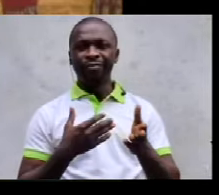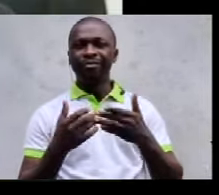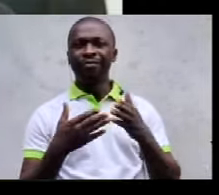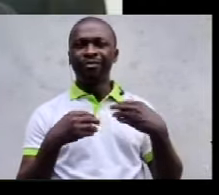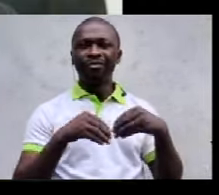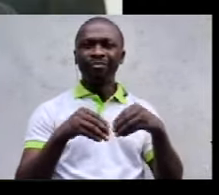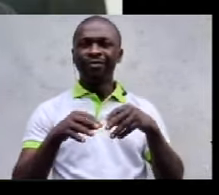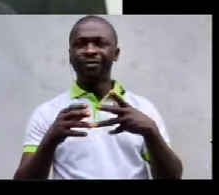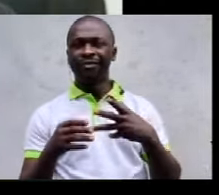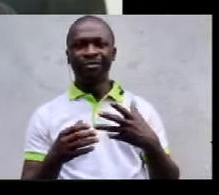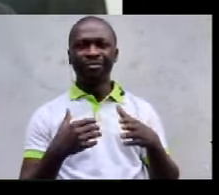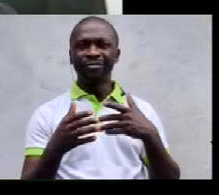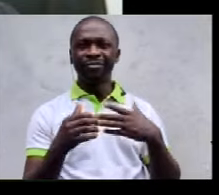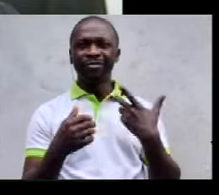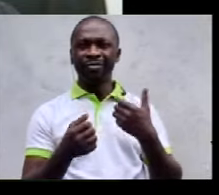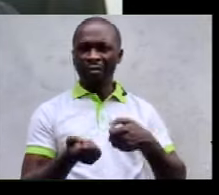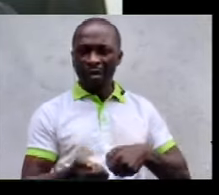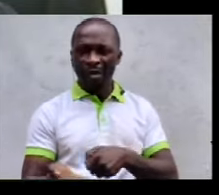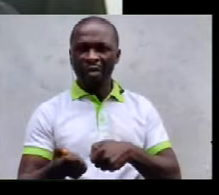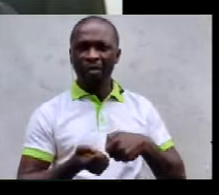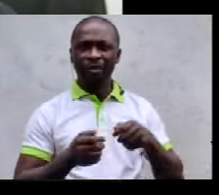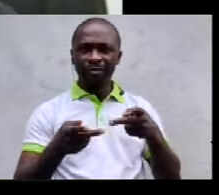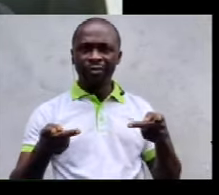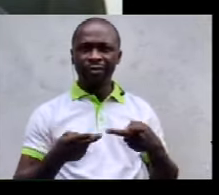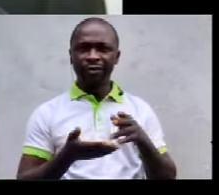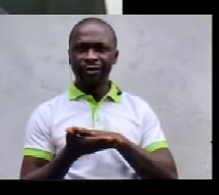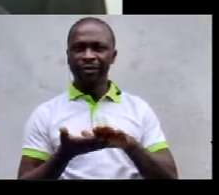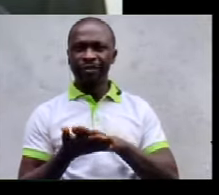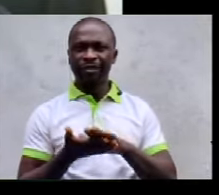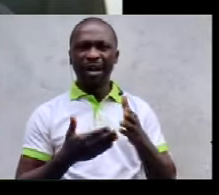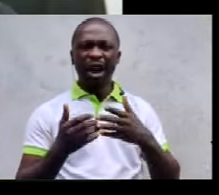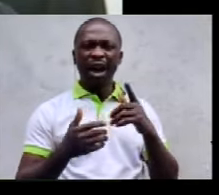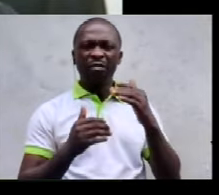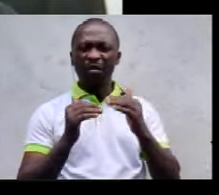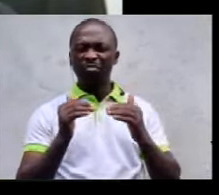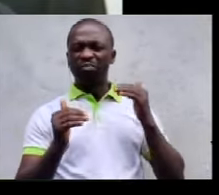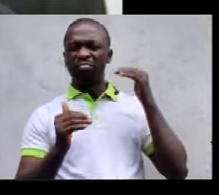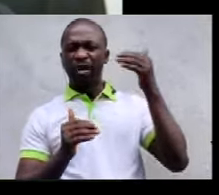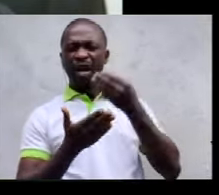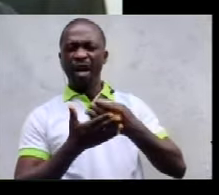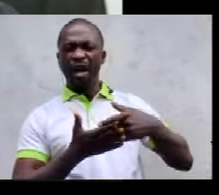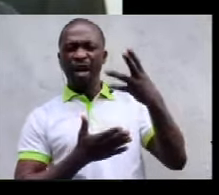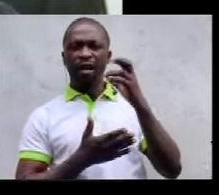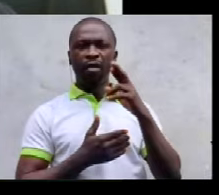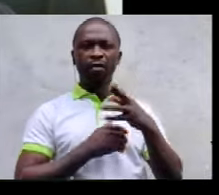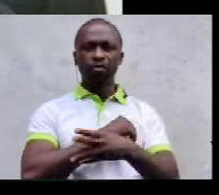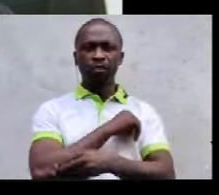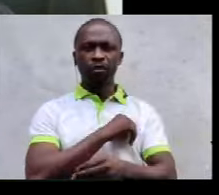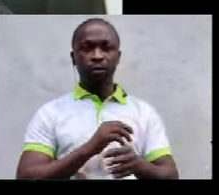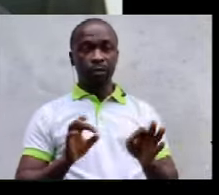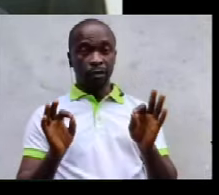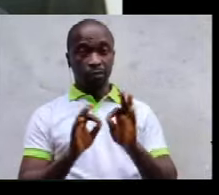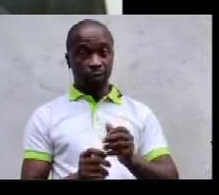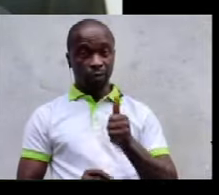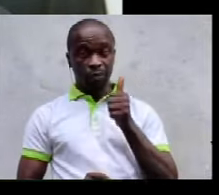sois technicien de surface, que tu sois à un haut poste dans le cadre de l'administration ivoirienne, il faut te